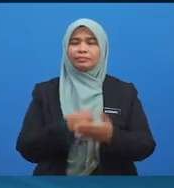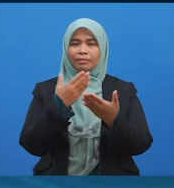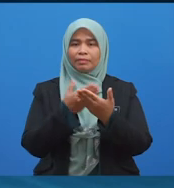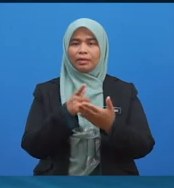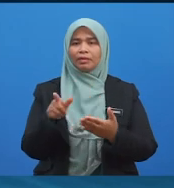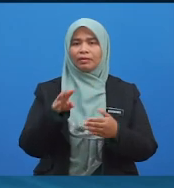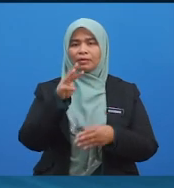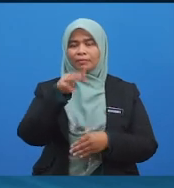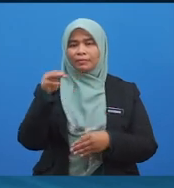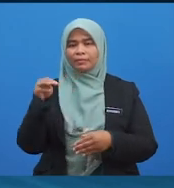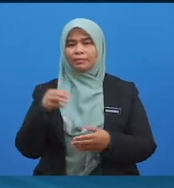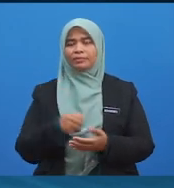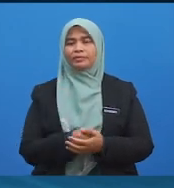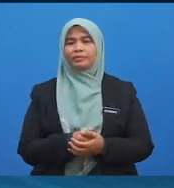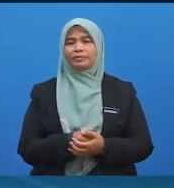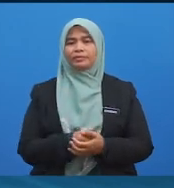Baiklah, murid-murid.